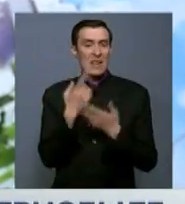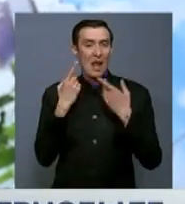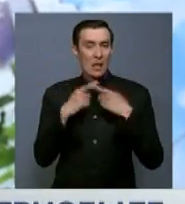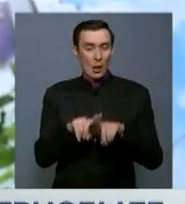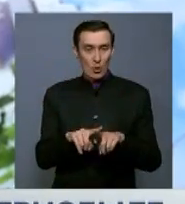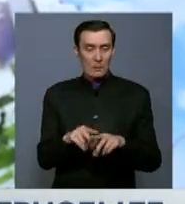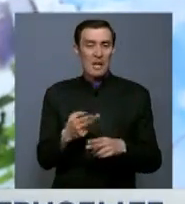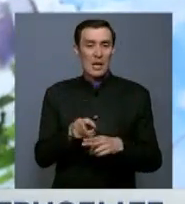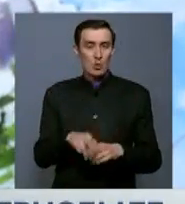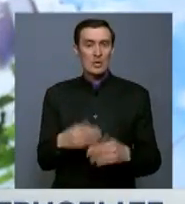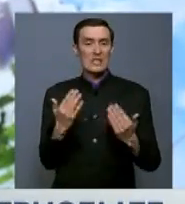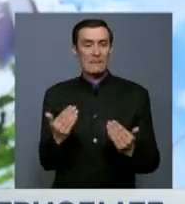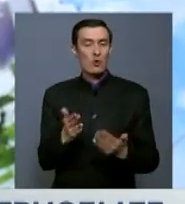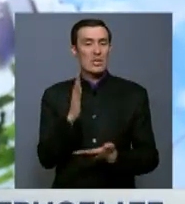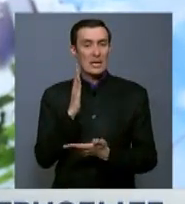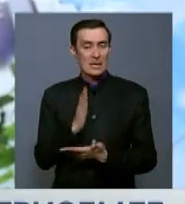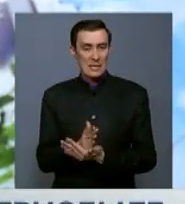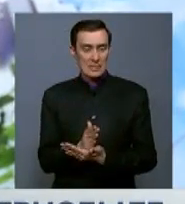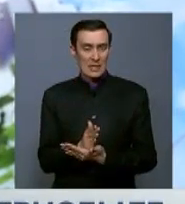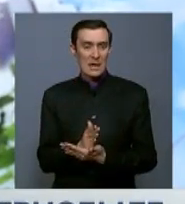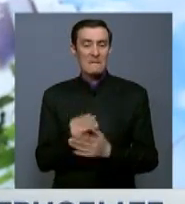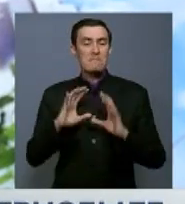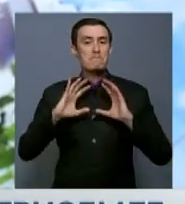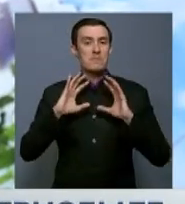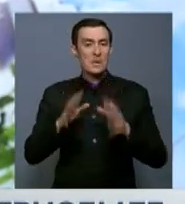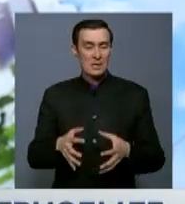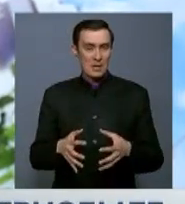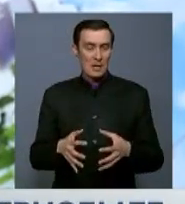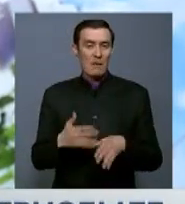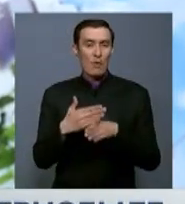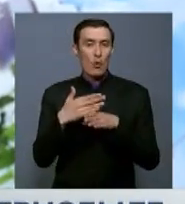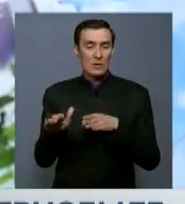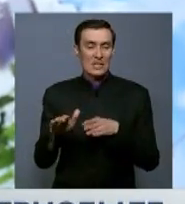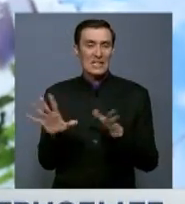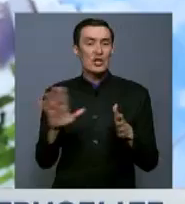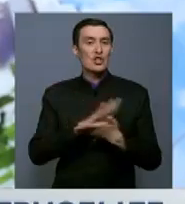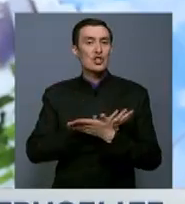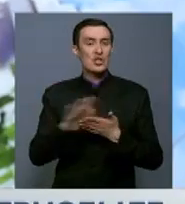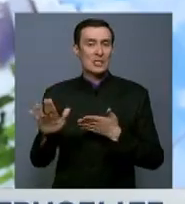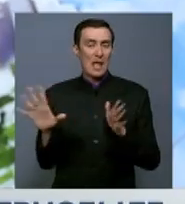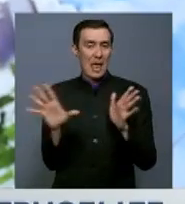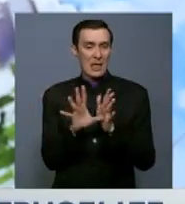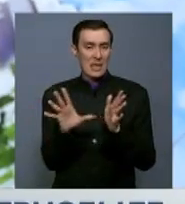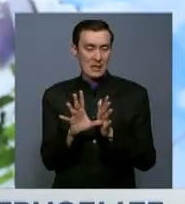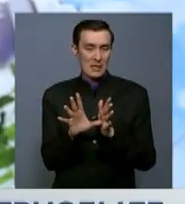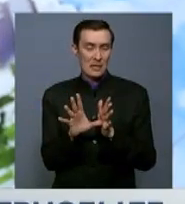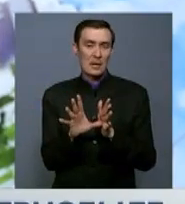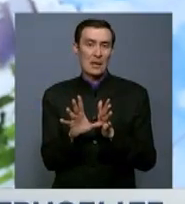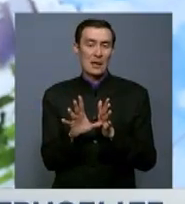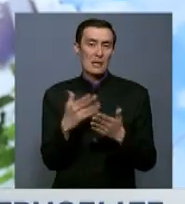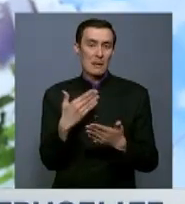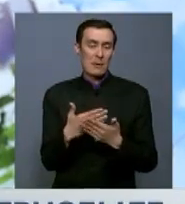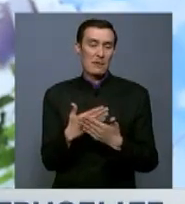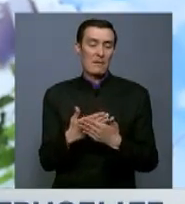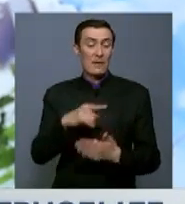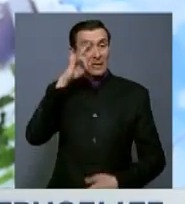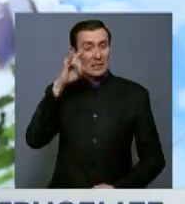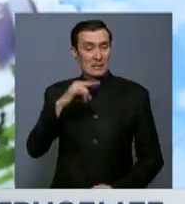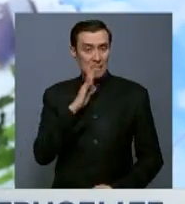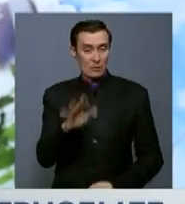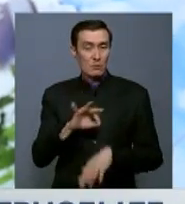технологиями, которые на сегодняшний день есть в мире, в отрасли чистой энергии. Ведь там, в Казахстане,